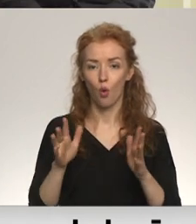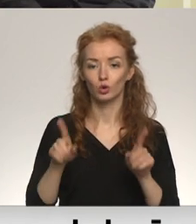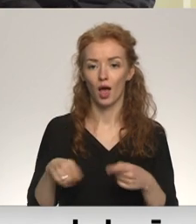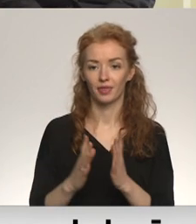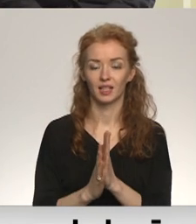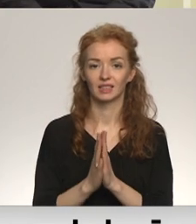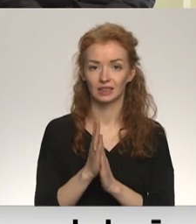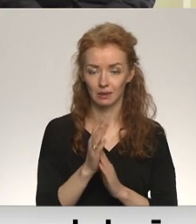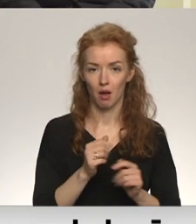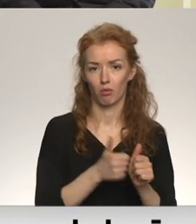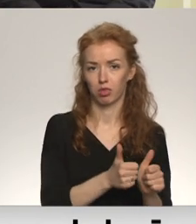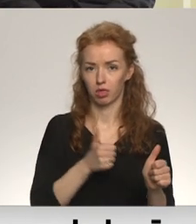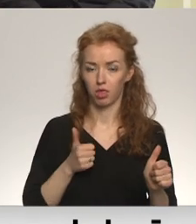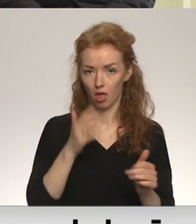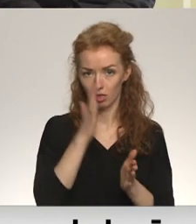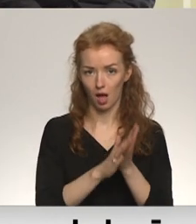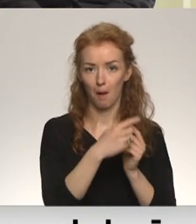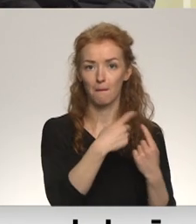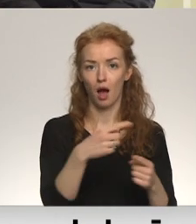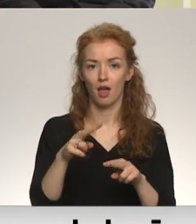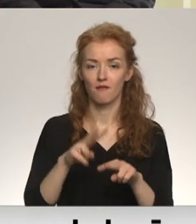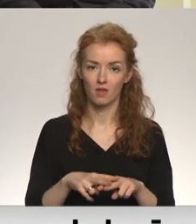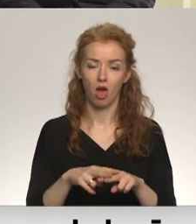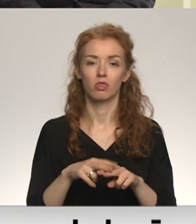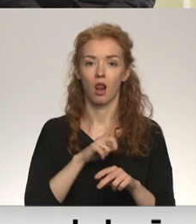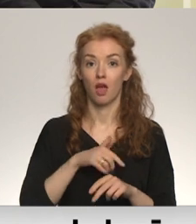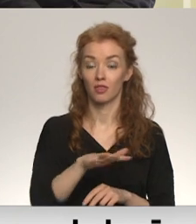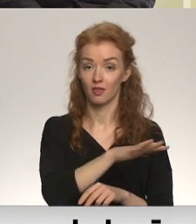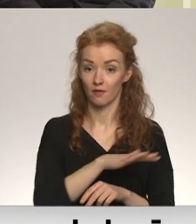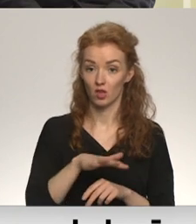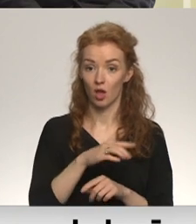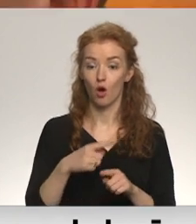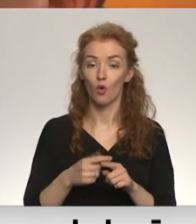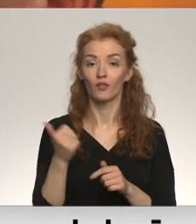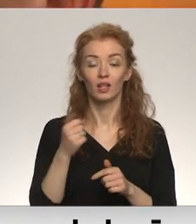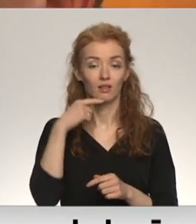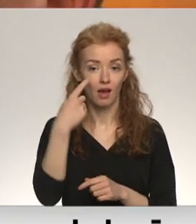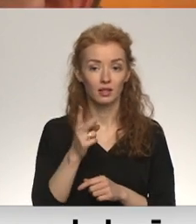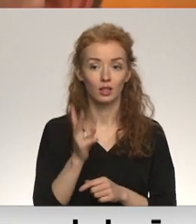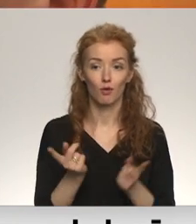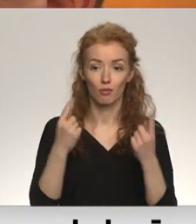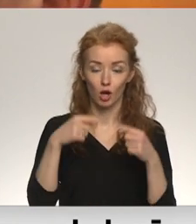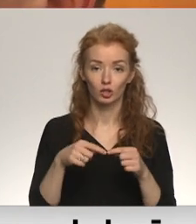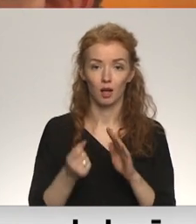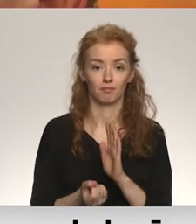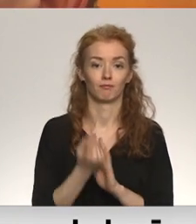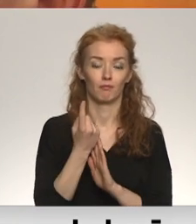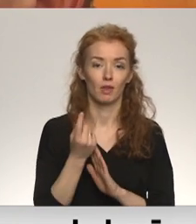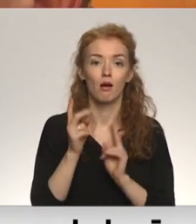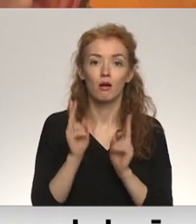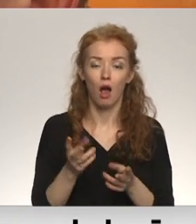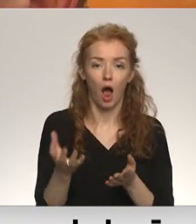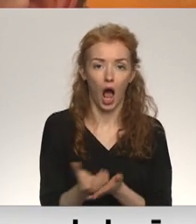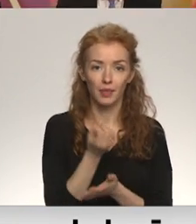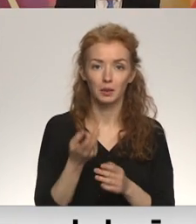rādītājos atpaliek no pārējās Latvijas it sevišķi Rīgas. Vietvaru vadītāji žēlojās, ka šobrīd saskaras ar to, kā